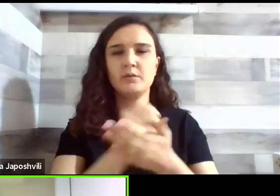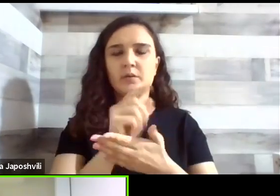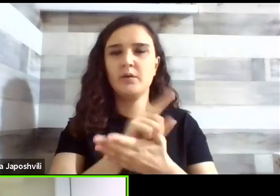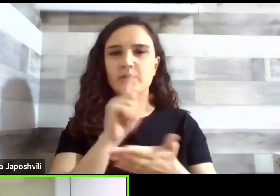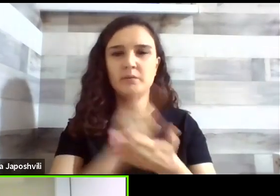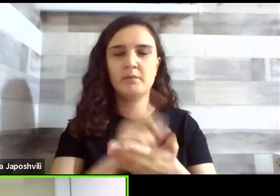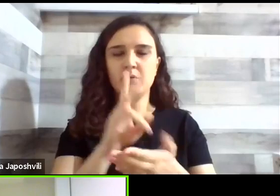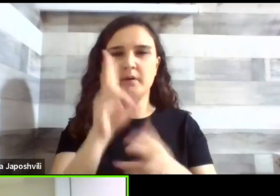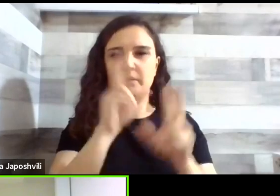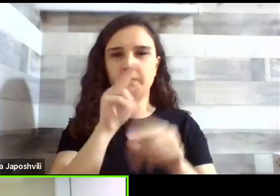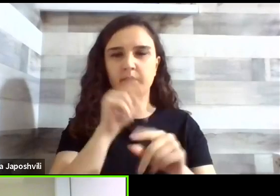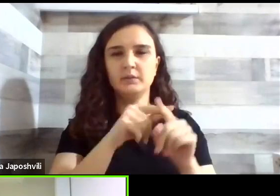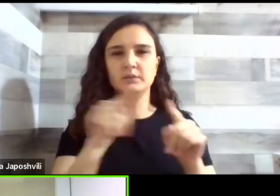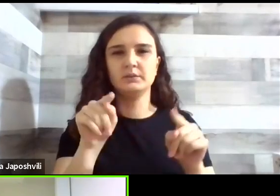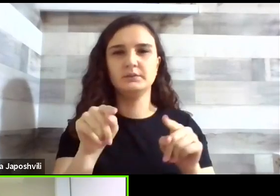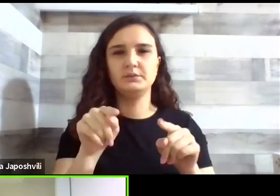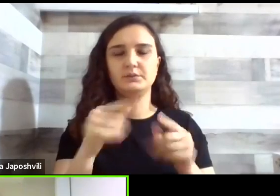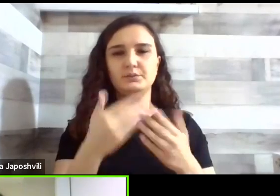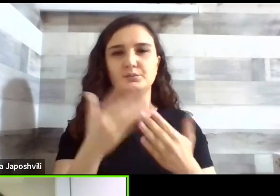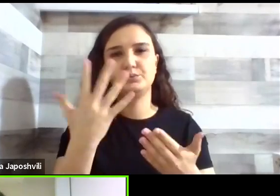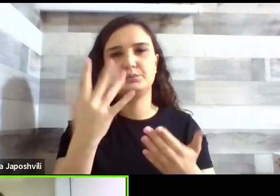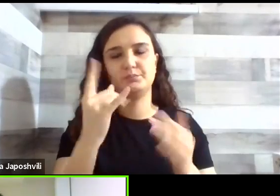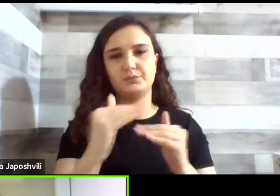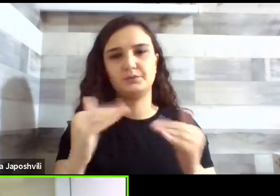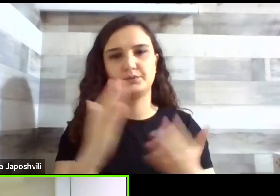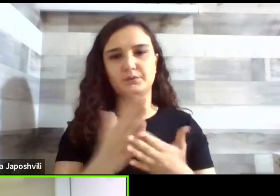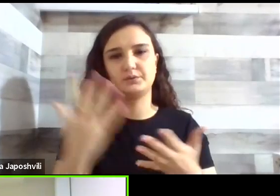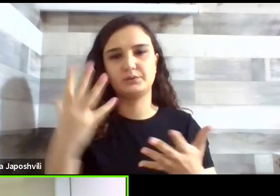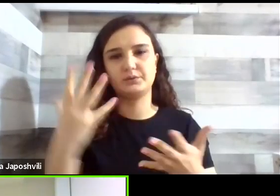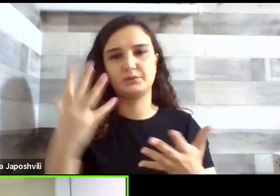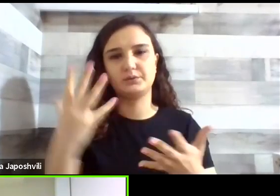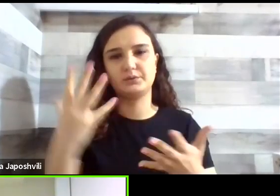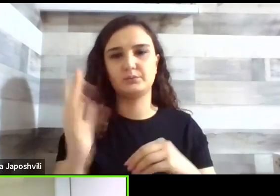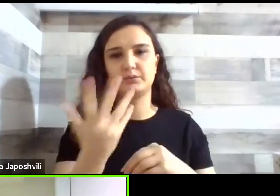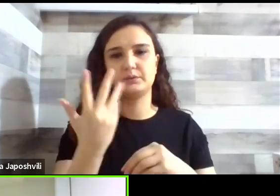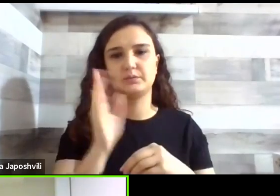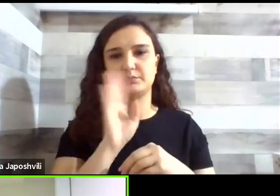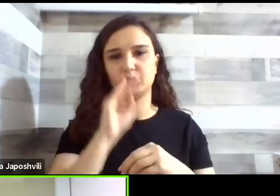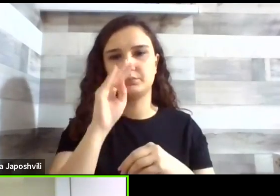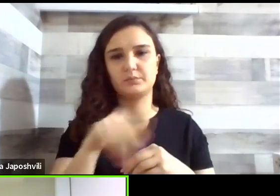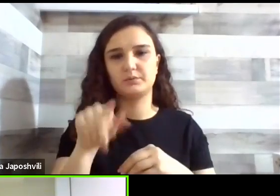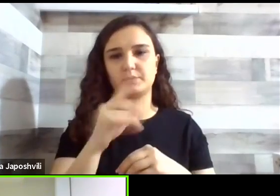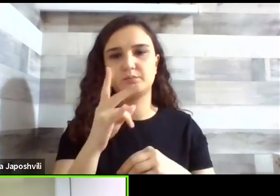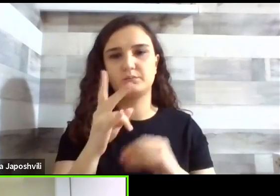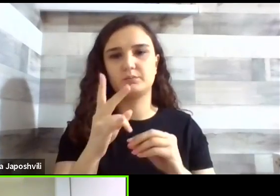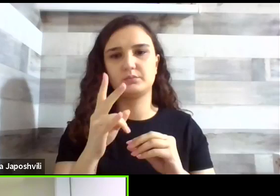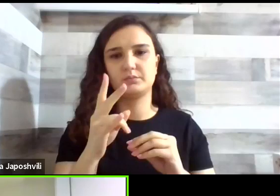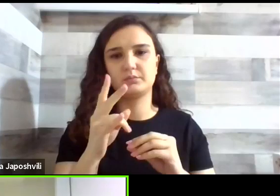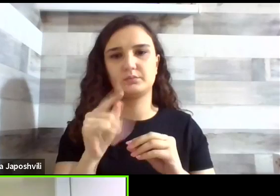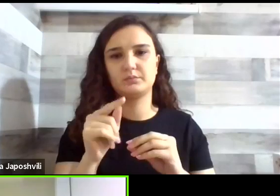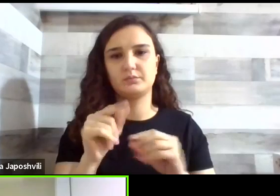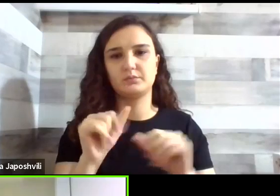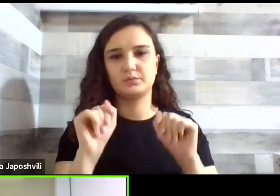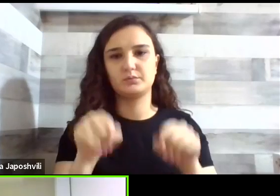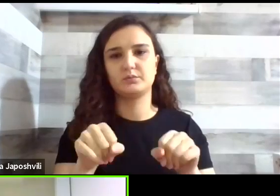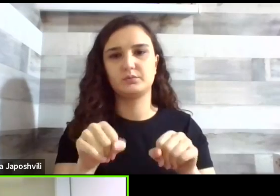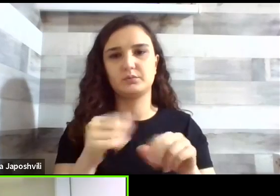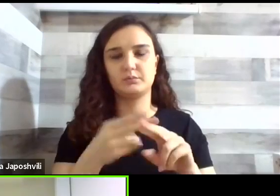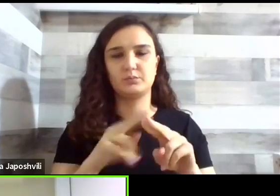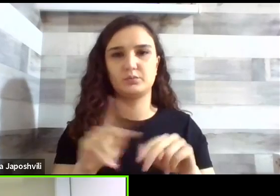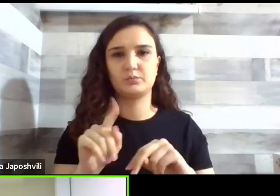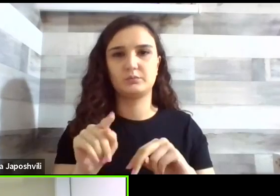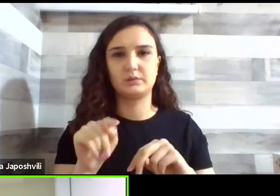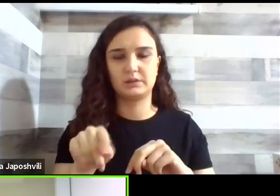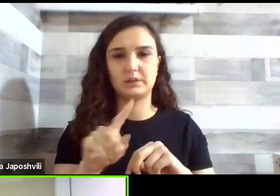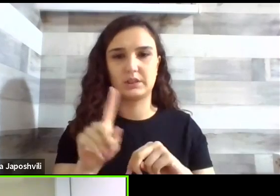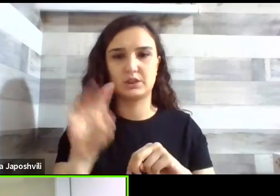უნდა გავითვალისწინოთ. ანუ თქვა თუ ხუთი ბავშვი ყავს ჩართული, ხუთივე მშობელთან უნდა გავიგო. შეუძლია კი, იმიტომ რომ ის